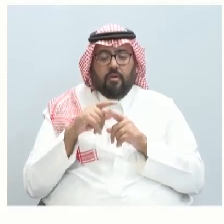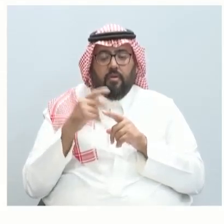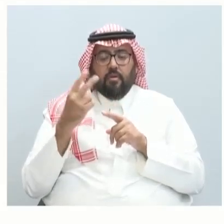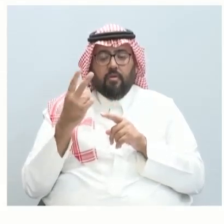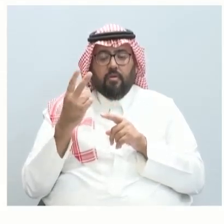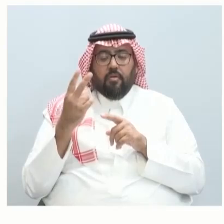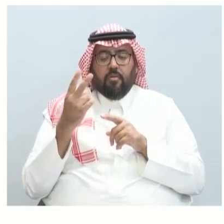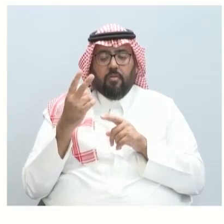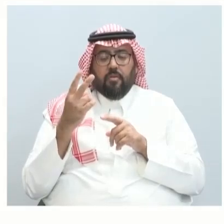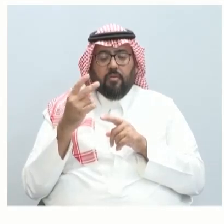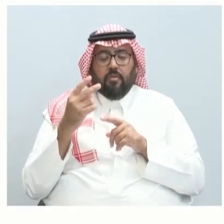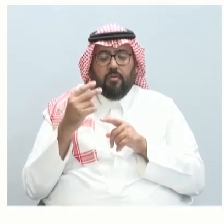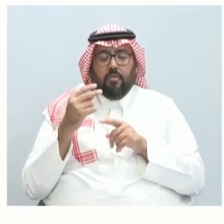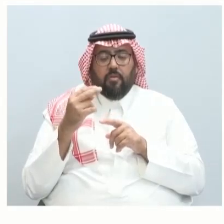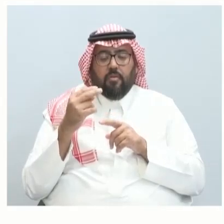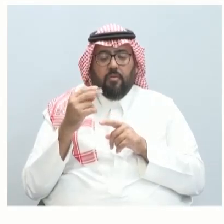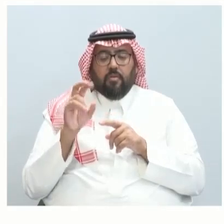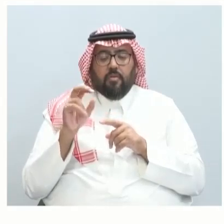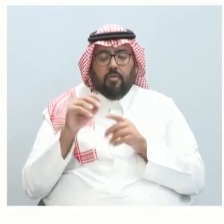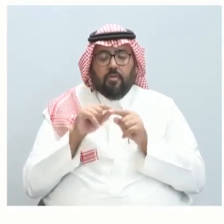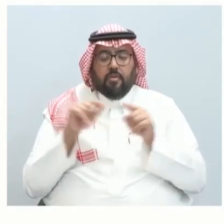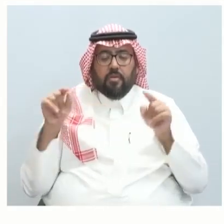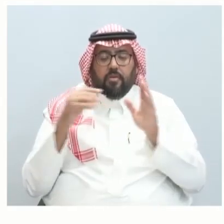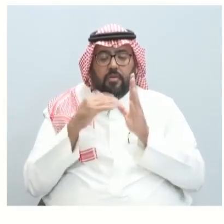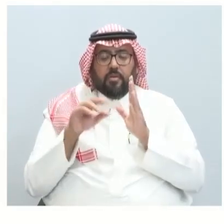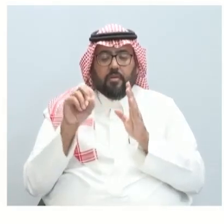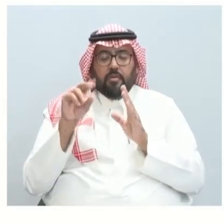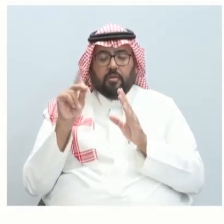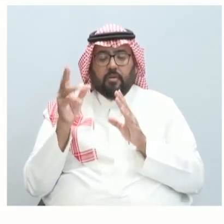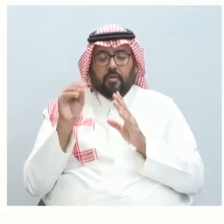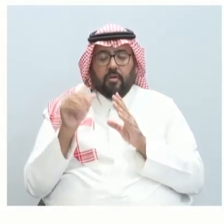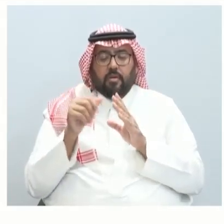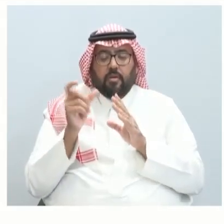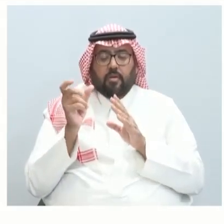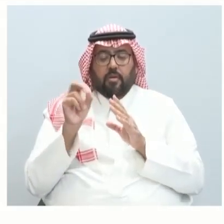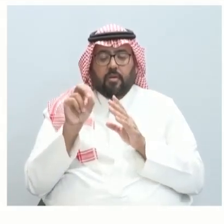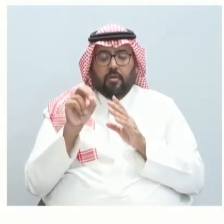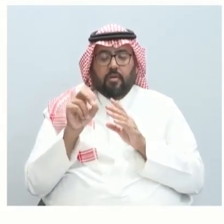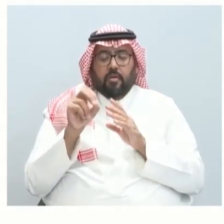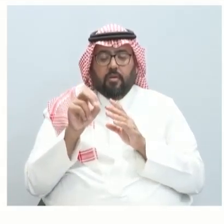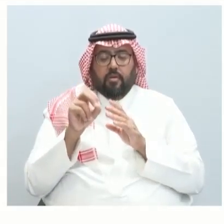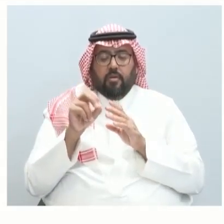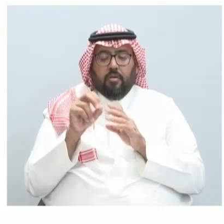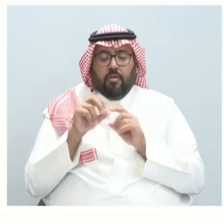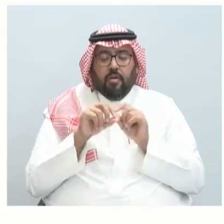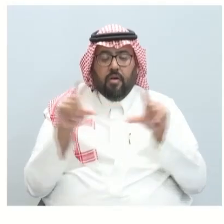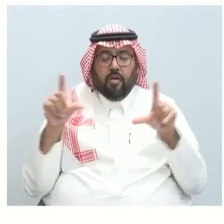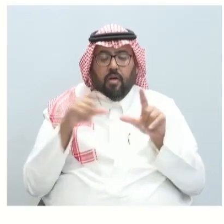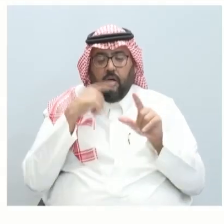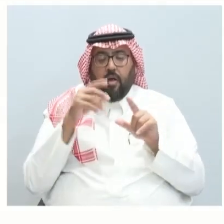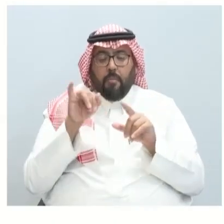طاء في نصف قطرها والذي هو نق الان بالرموز نستطيع ان نقول